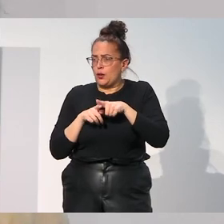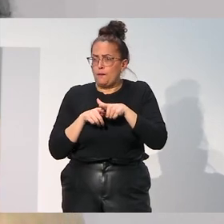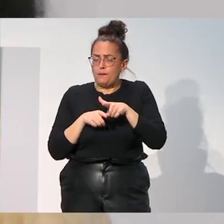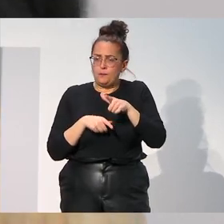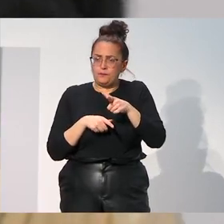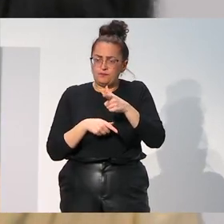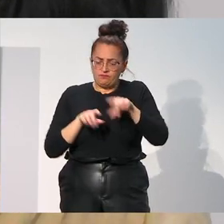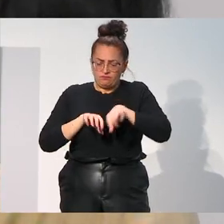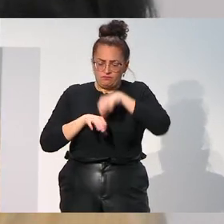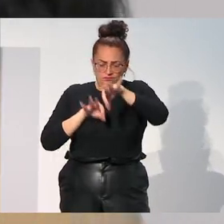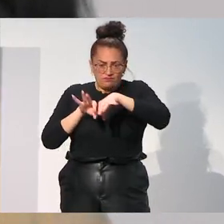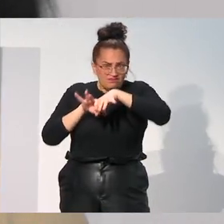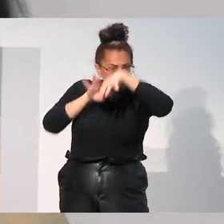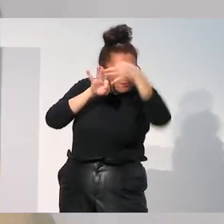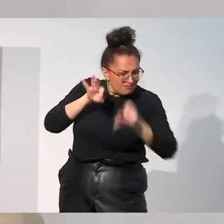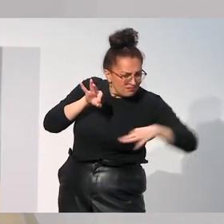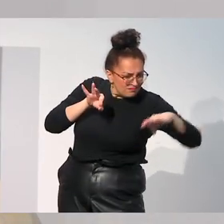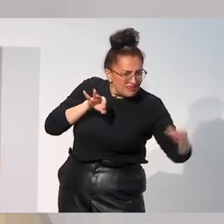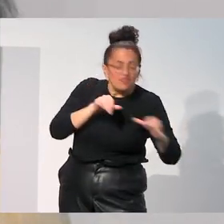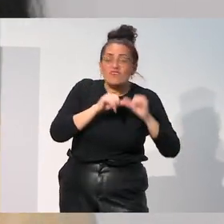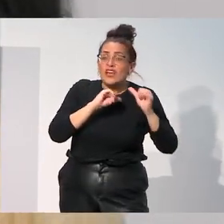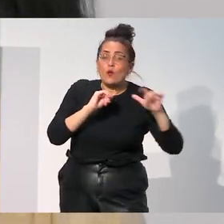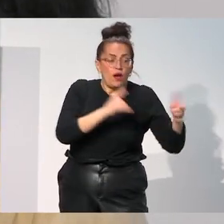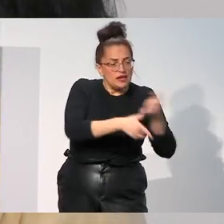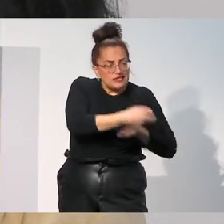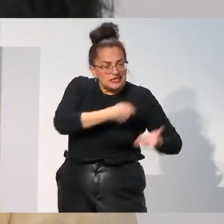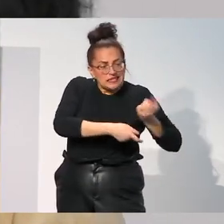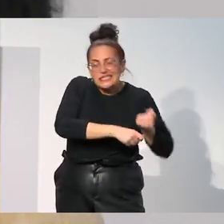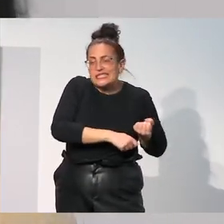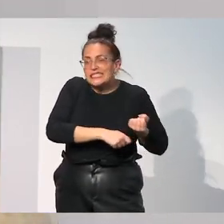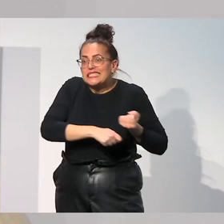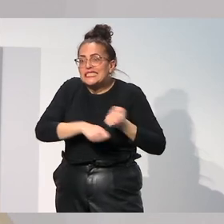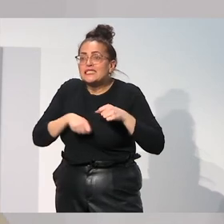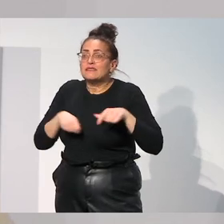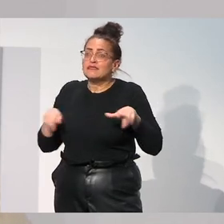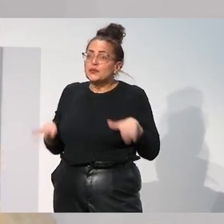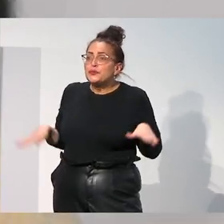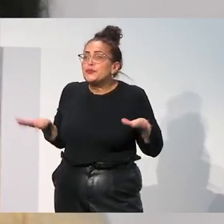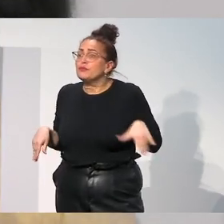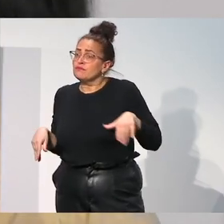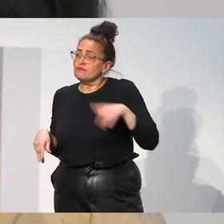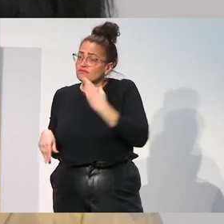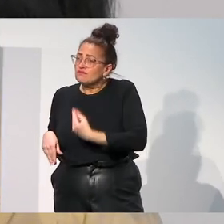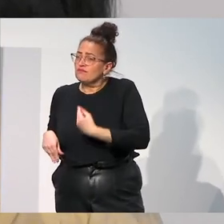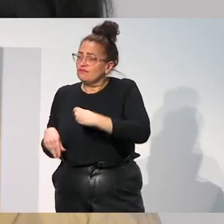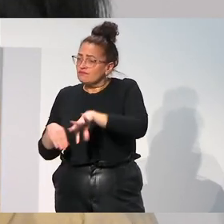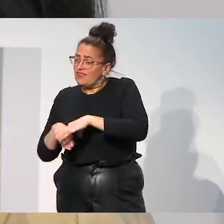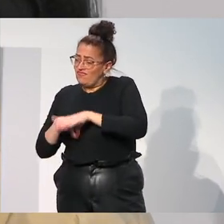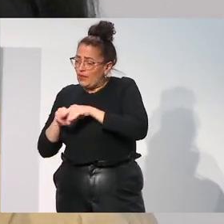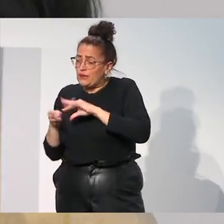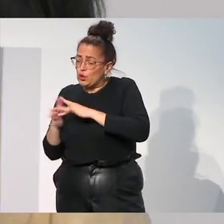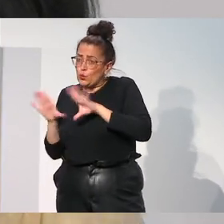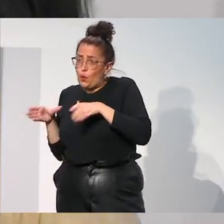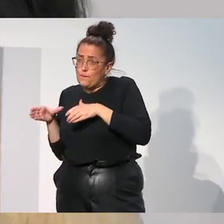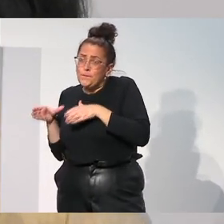nager dans l'eau. Il va même s'installer exprès dans une maison avec sa femme et enfant, à un endroit où le pingouin se sentira